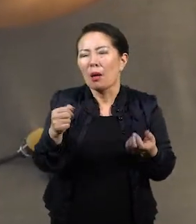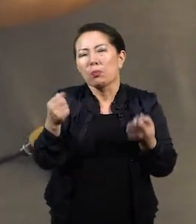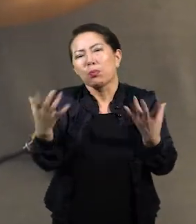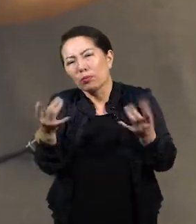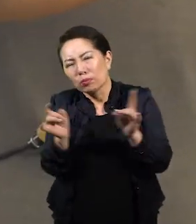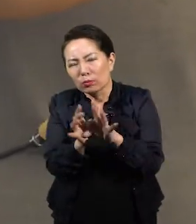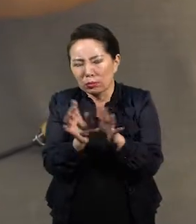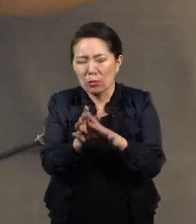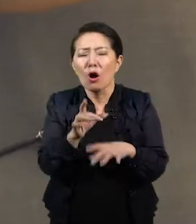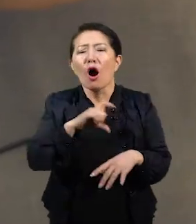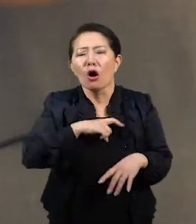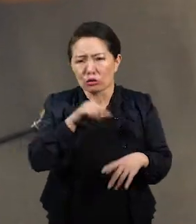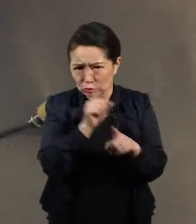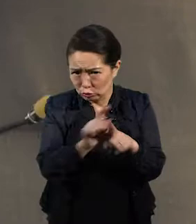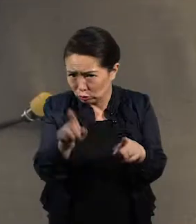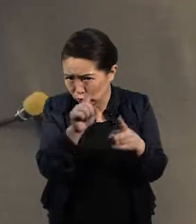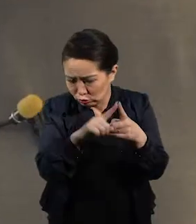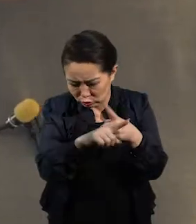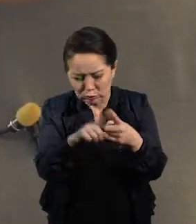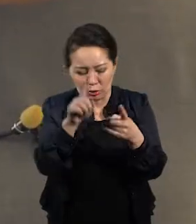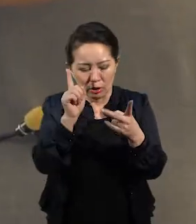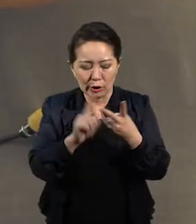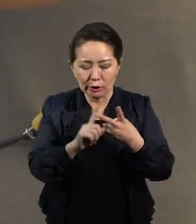зөрчсөн. Хоёр дахь асуултан дээр